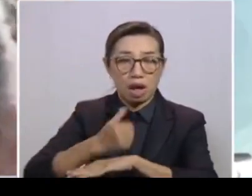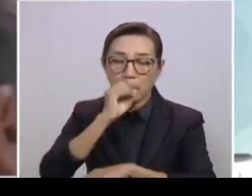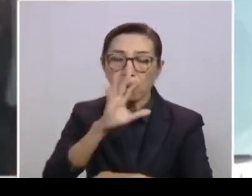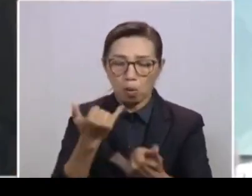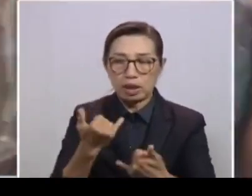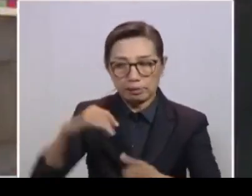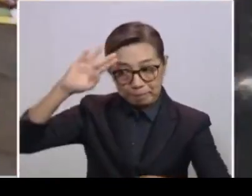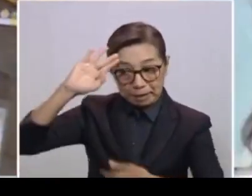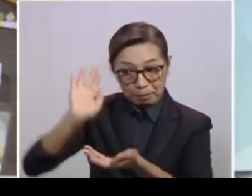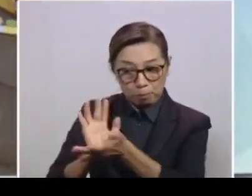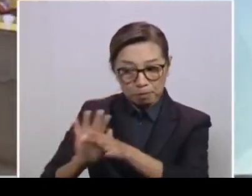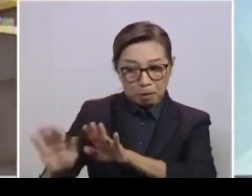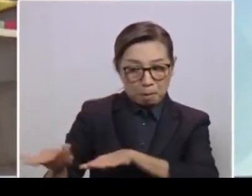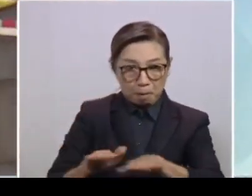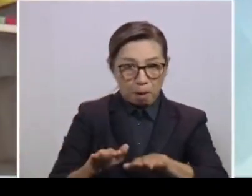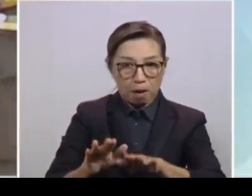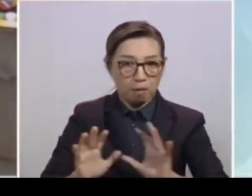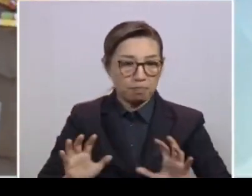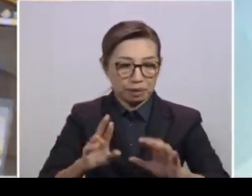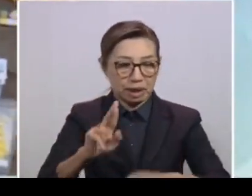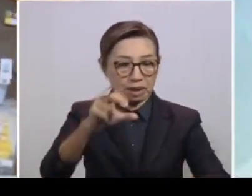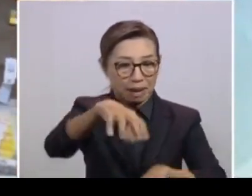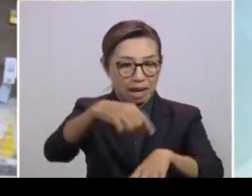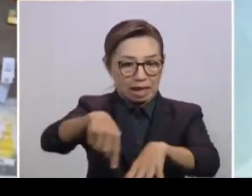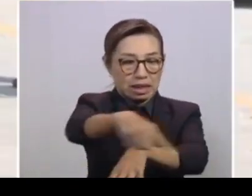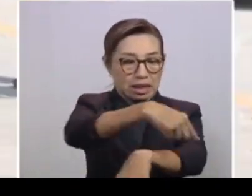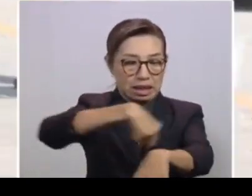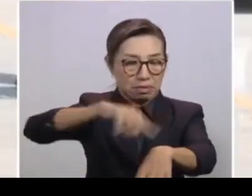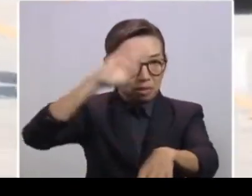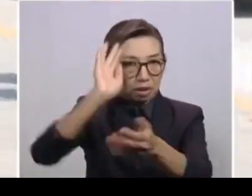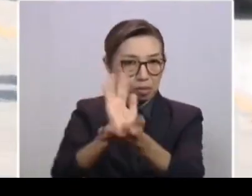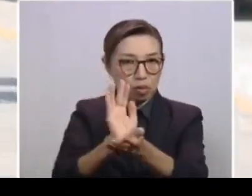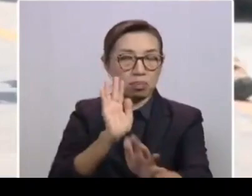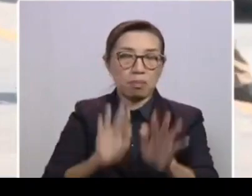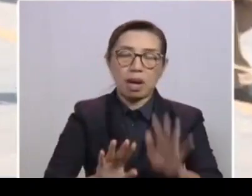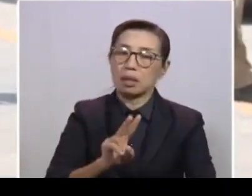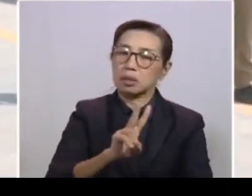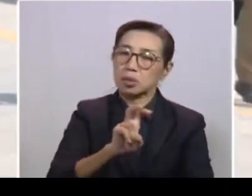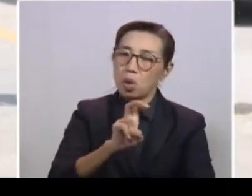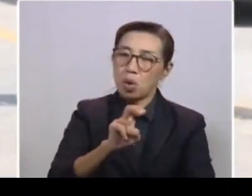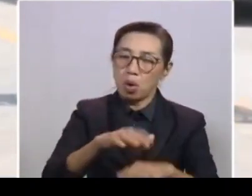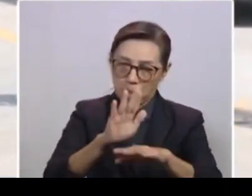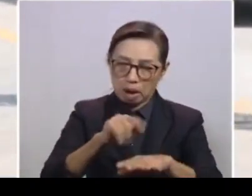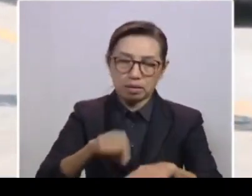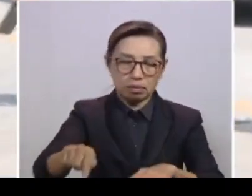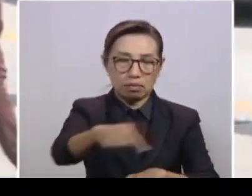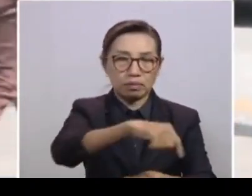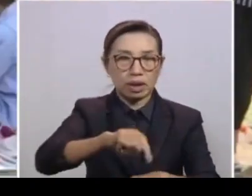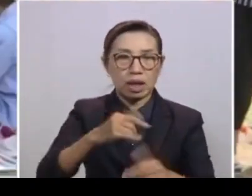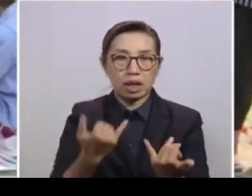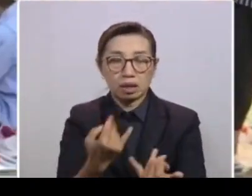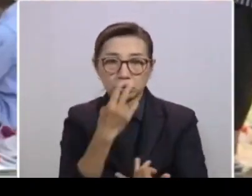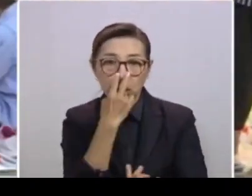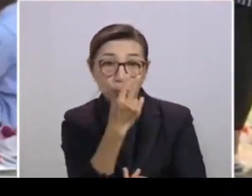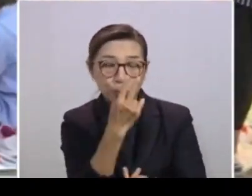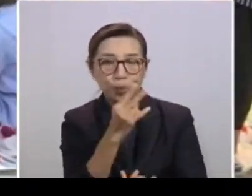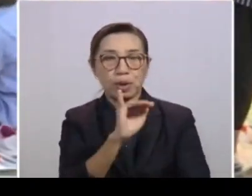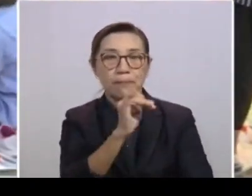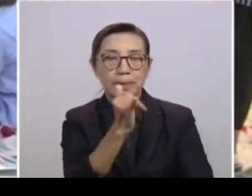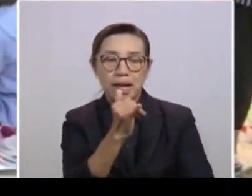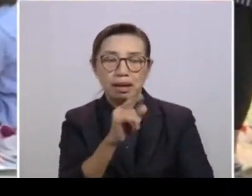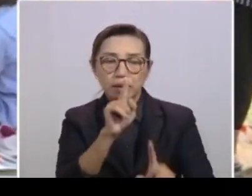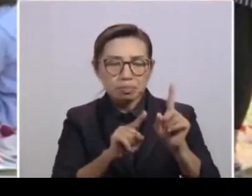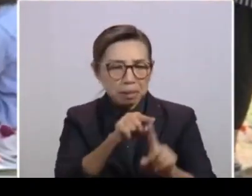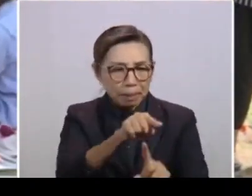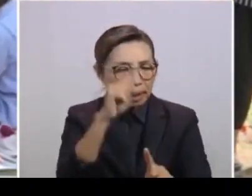เตรียมกำลังตำรวจภายในอาคารรัฐสภาที่มีประมาณ 1-2กองร้อยการประเมินสถานการณ์ในเบื้องต้นคาดว่า